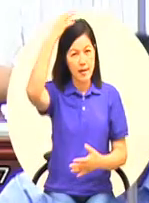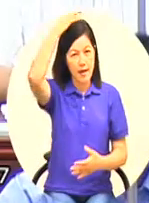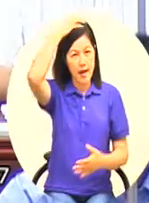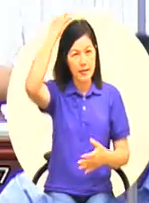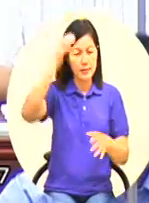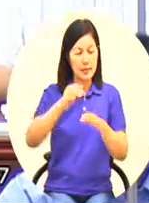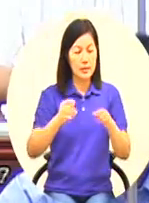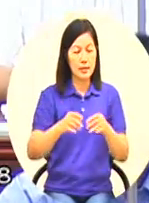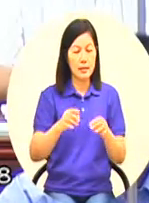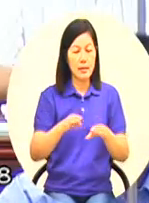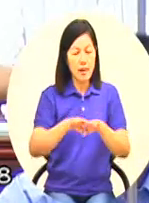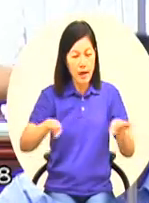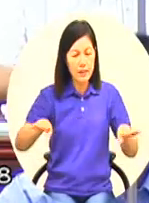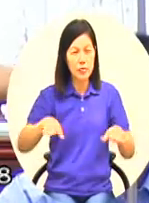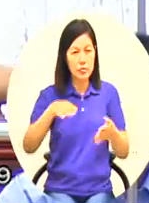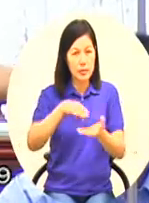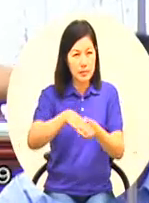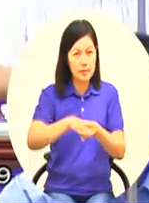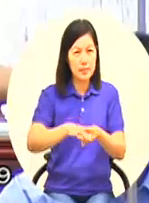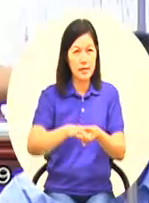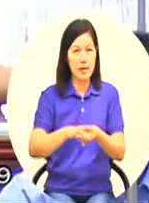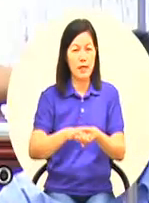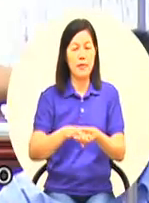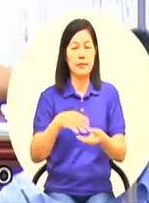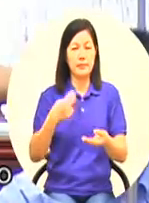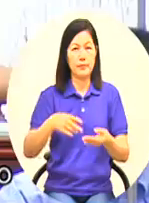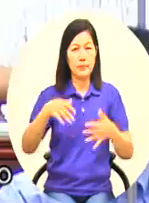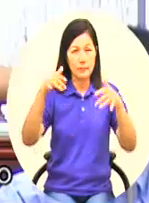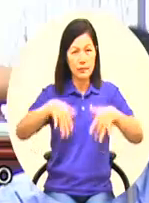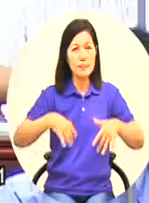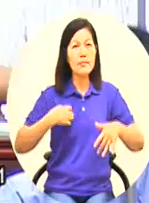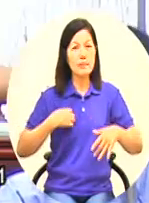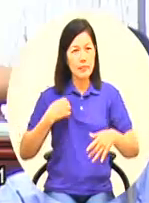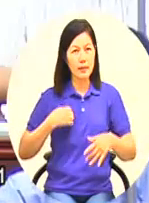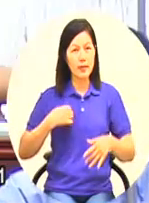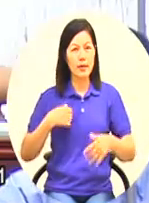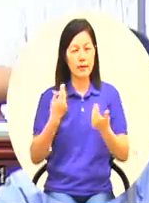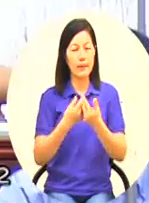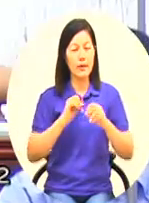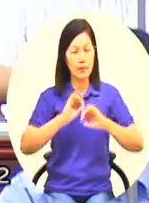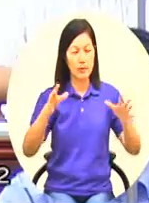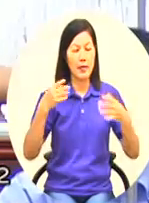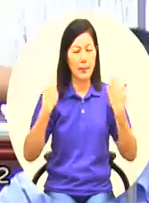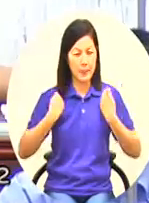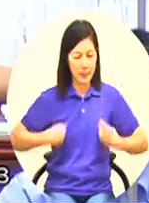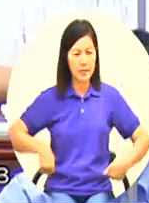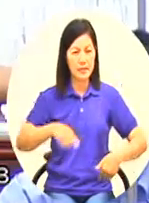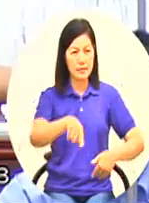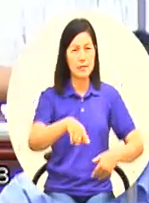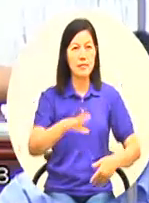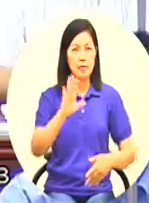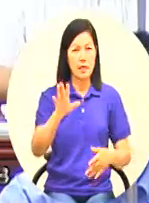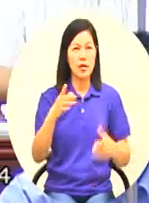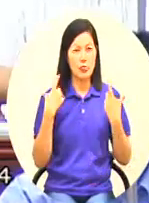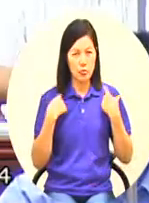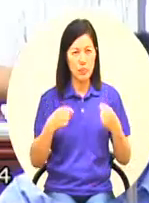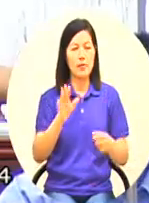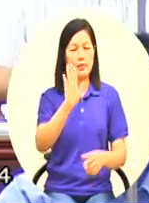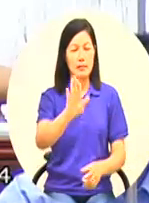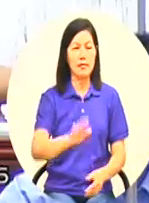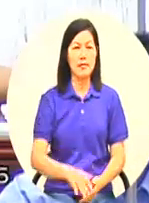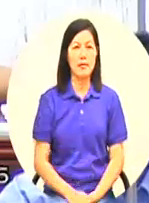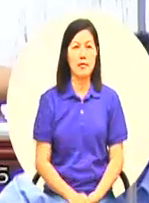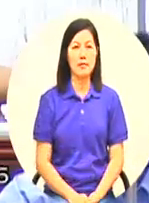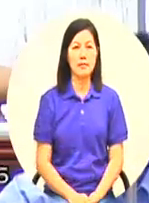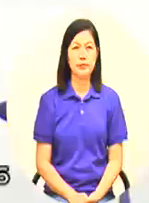哈，啊像雨衣啊，反光背心，这个都是既有的哈，所以这个部分感谢议员这边的提醒。 好，局长你请